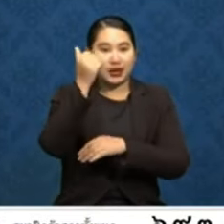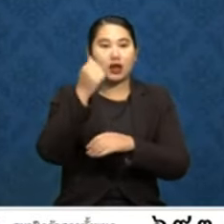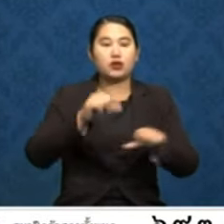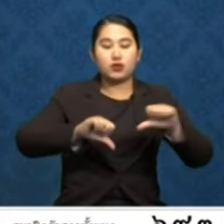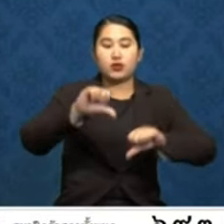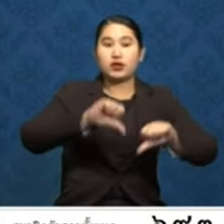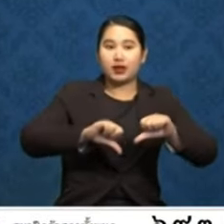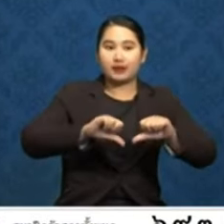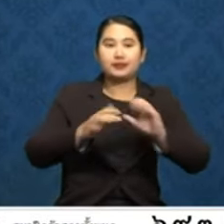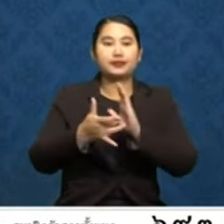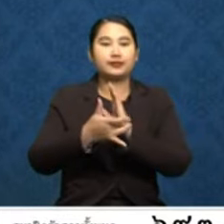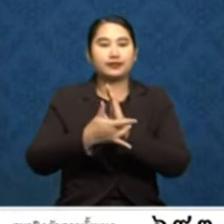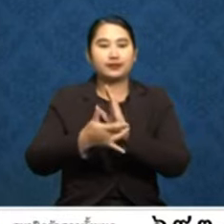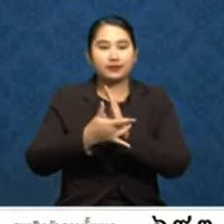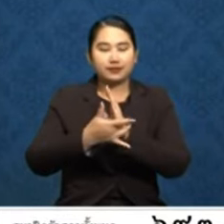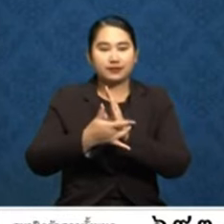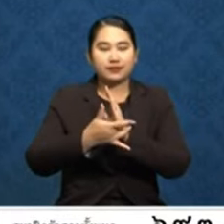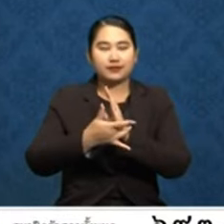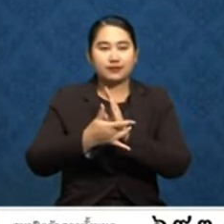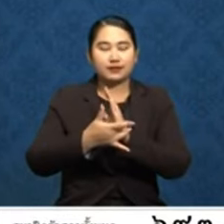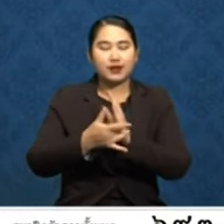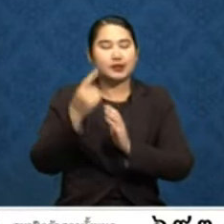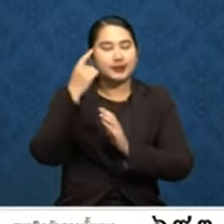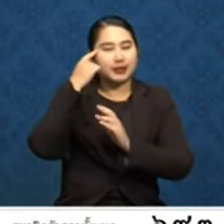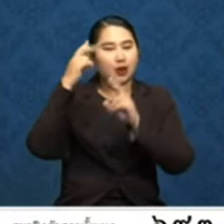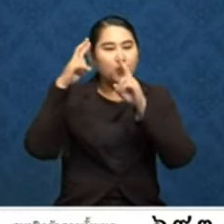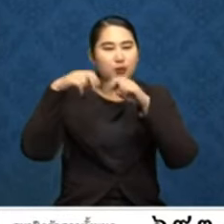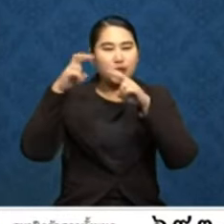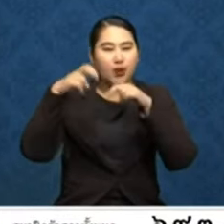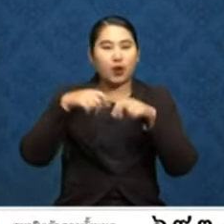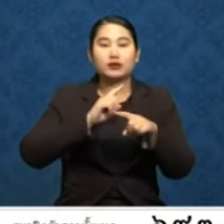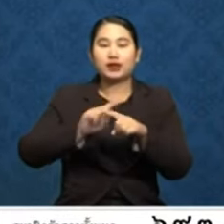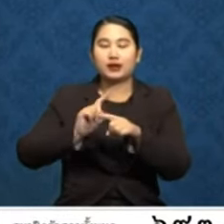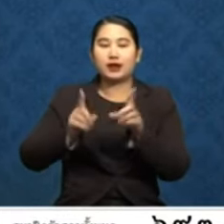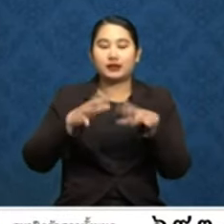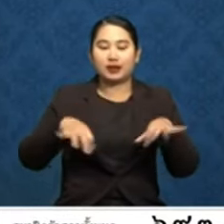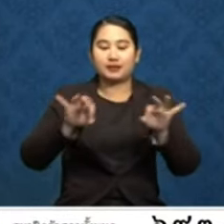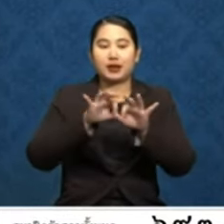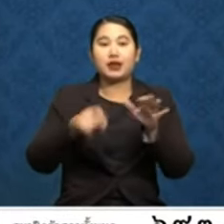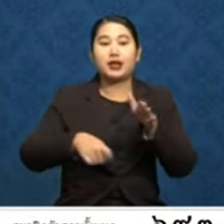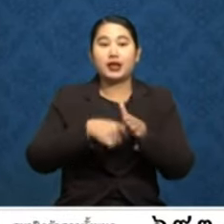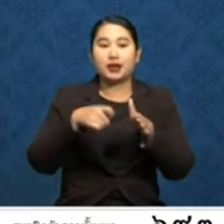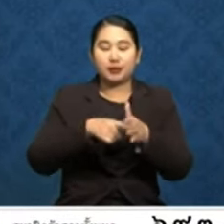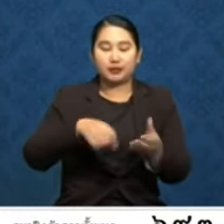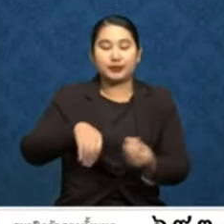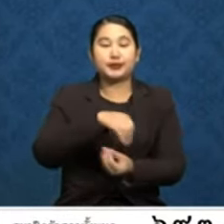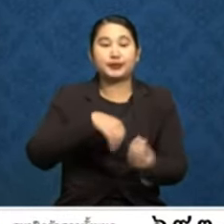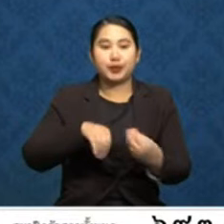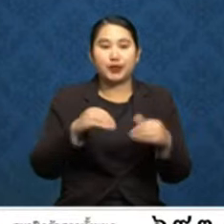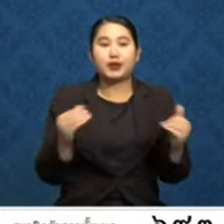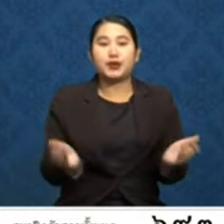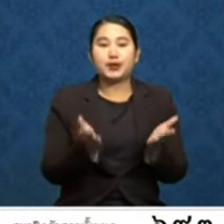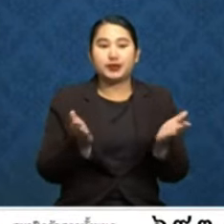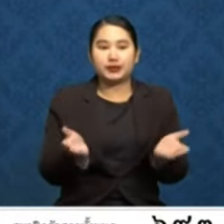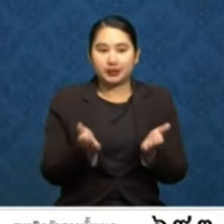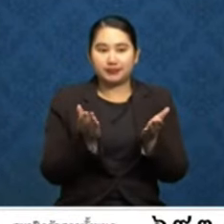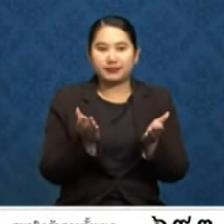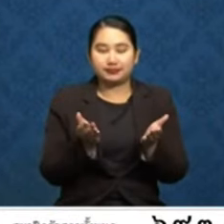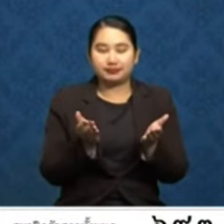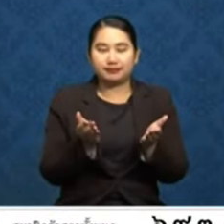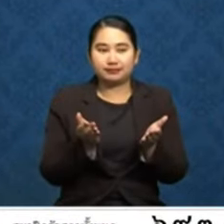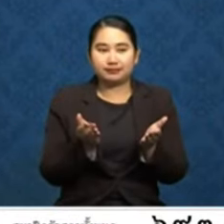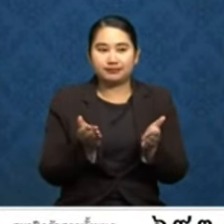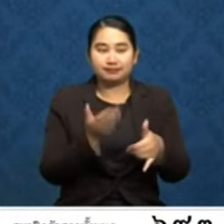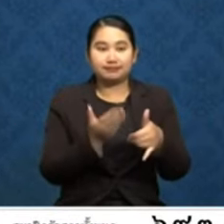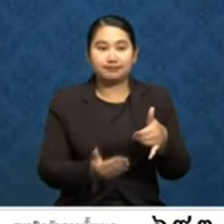สตร์เทคโนโลยีและการคิดวิเคราะห์อย่างมีเหตุผลส่งเสริมการปลดล็อกศักยภา